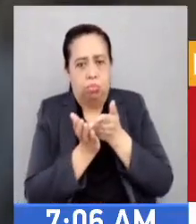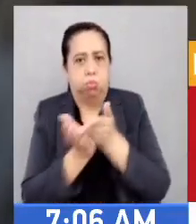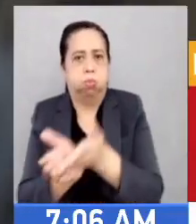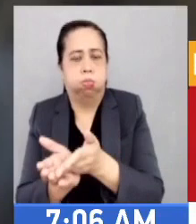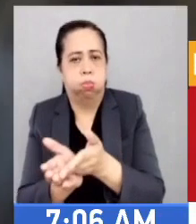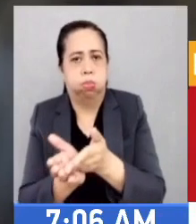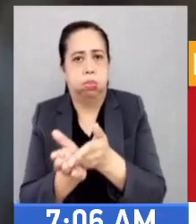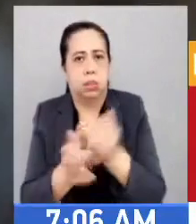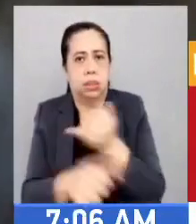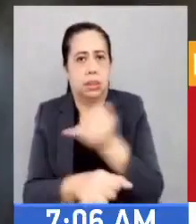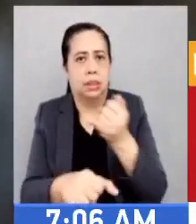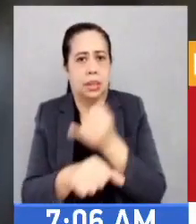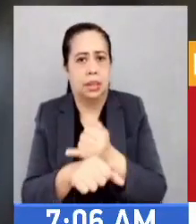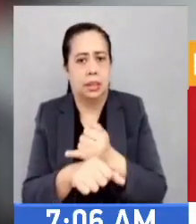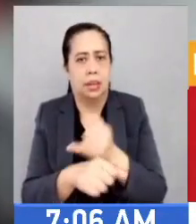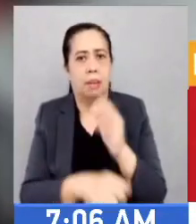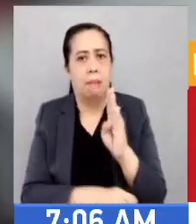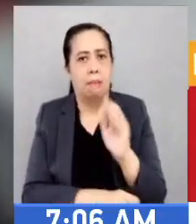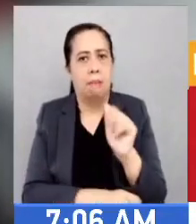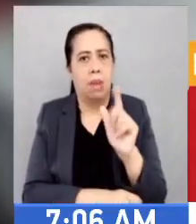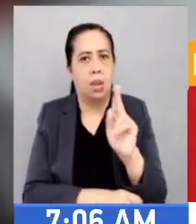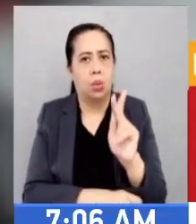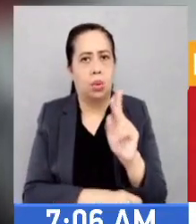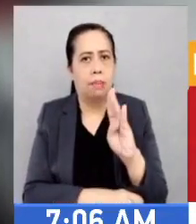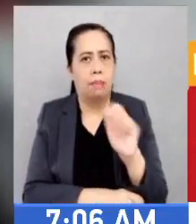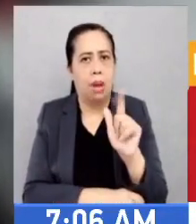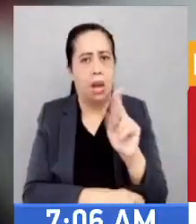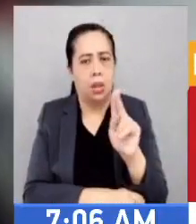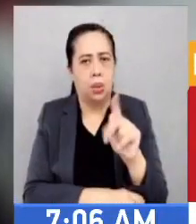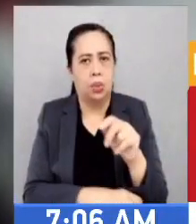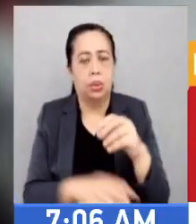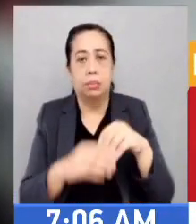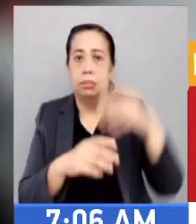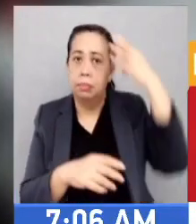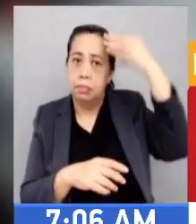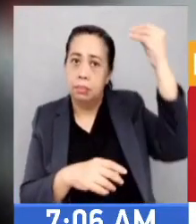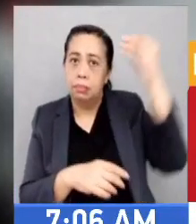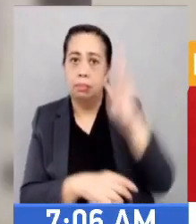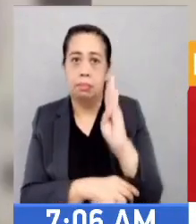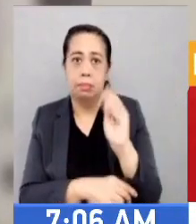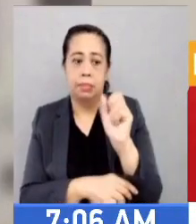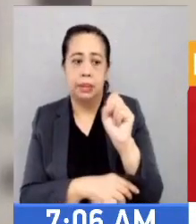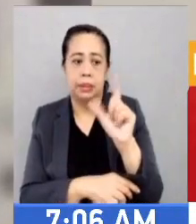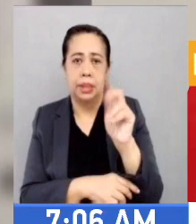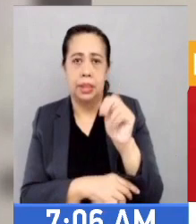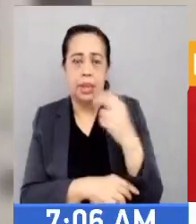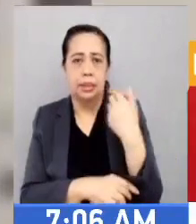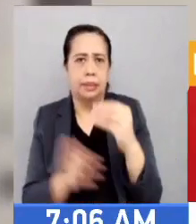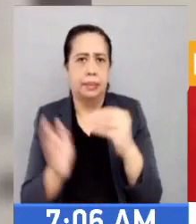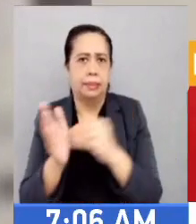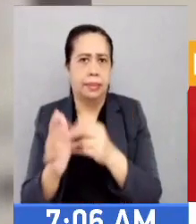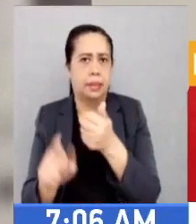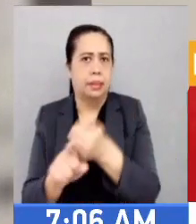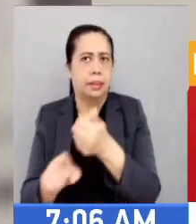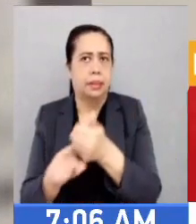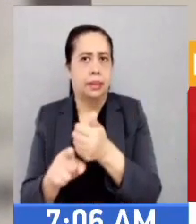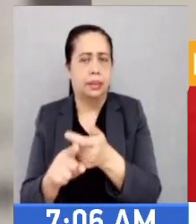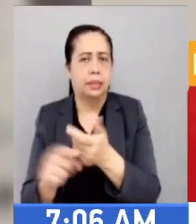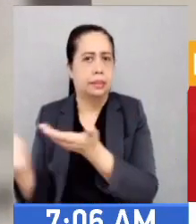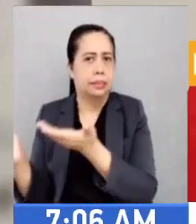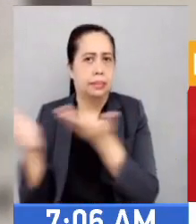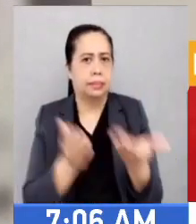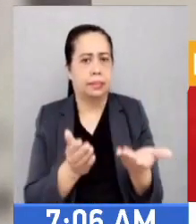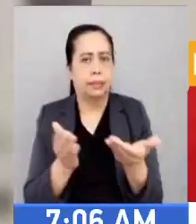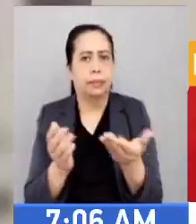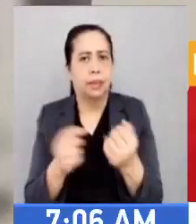ng Balukbaluk. Mm-hmm. So sa Basilan po is meron po tayong record doon mismo na nadala po sa probinsya